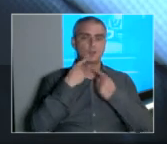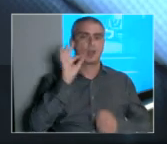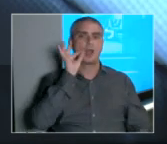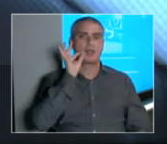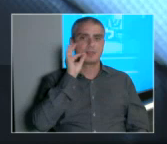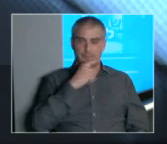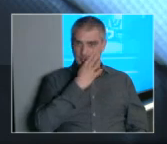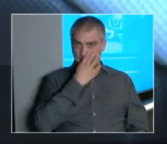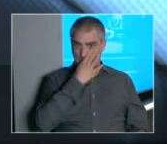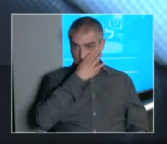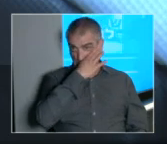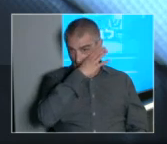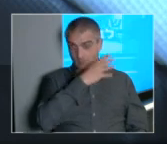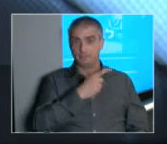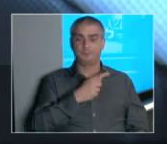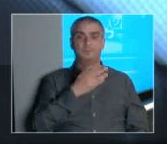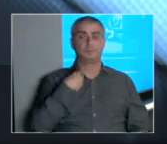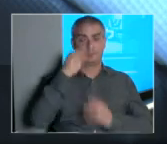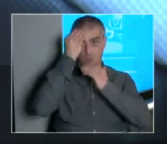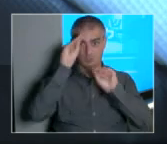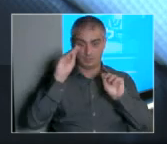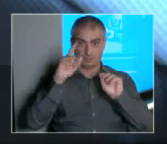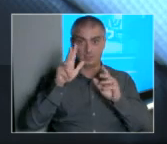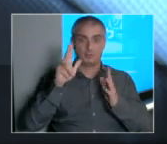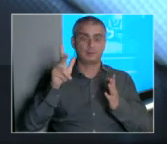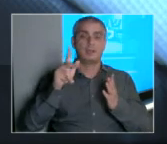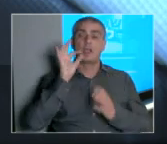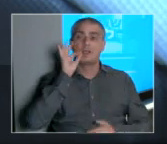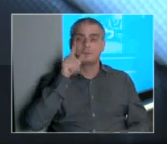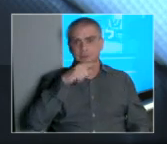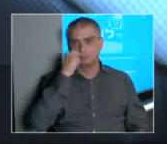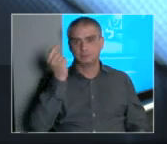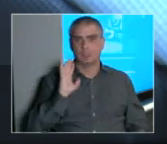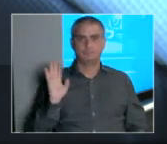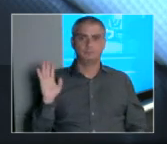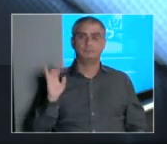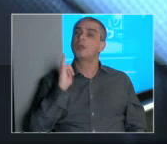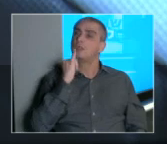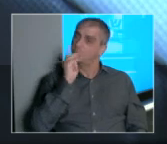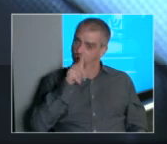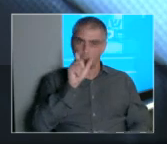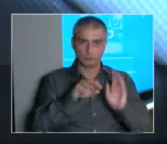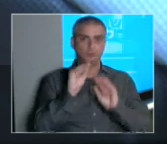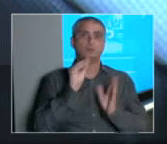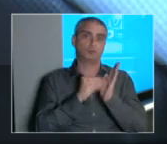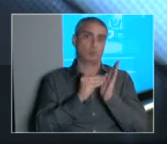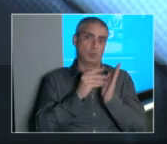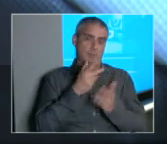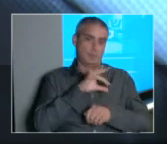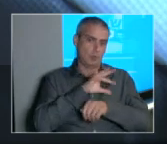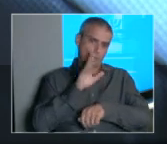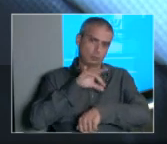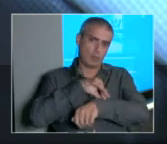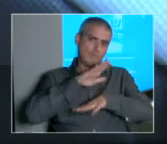קנאביס. ואז הודעתי בוועדת הכספים, קנאביס הוא סם. נכון שיש נשכים שצריכים את זה, אז יש